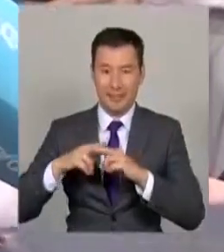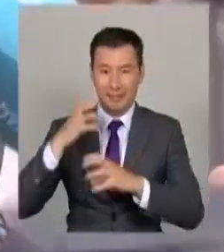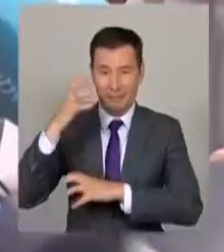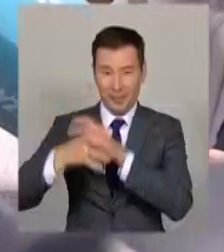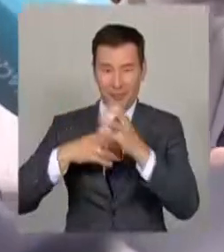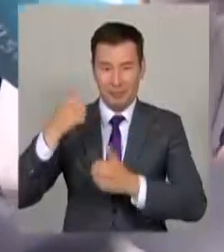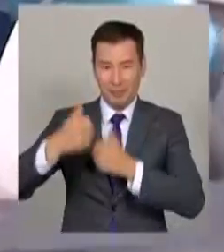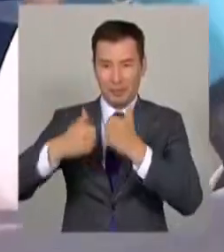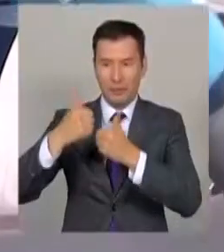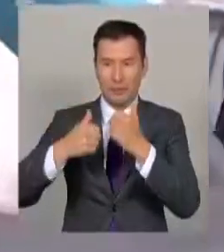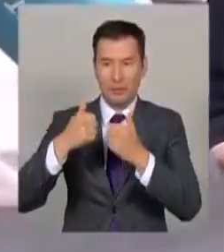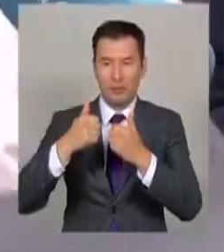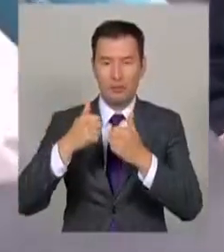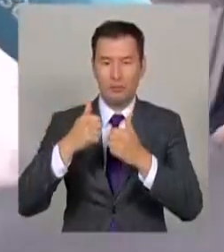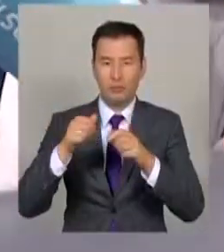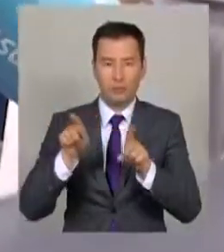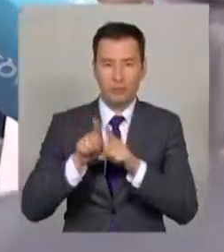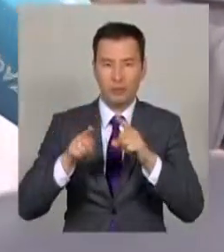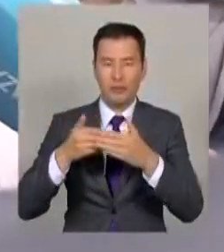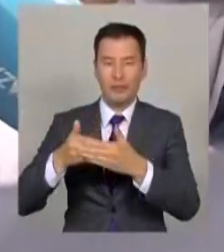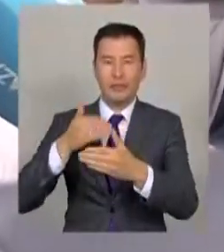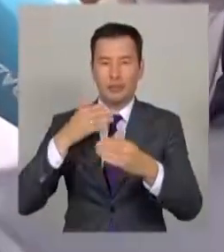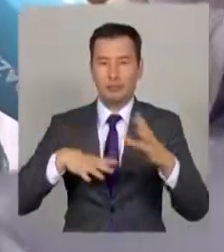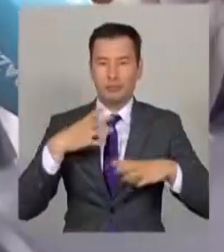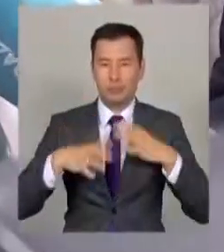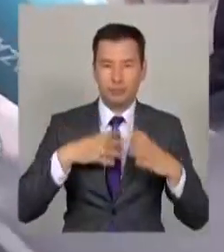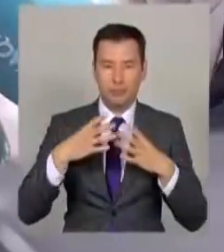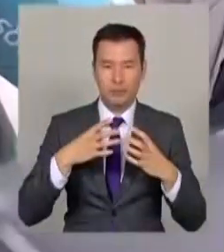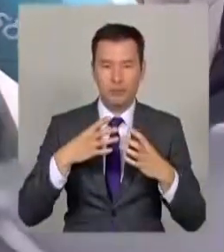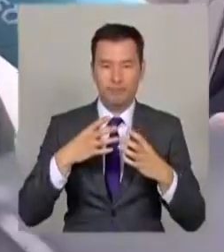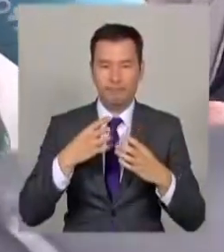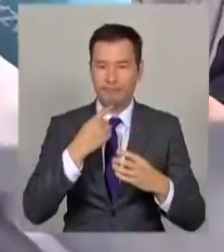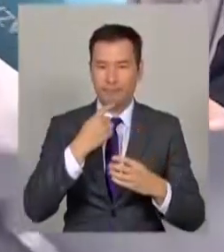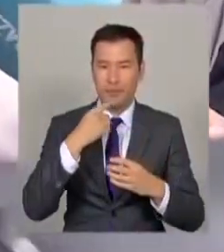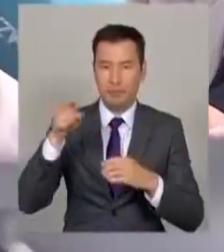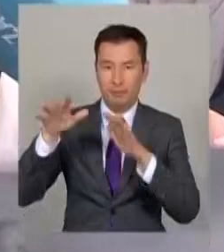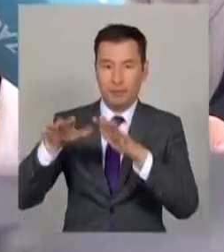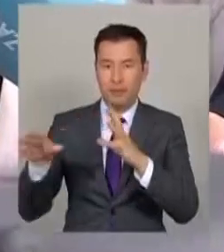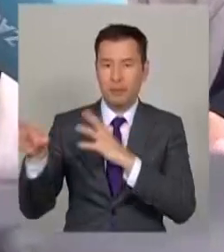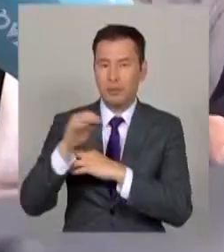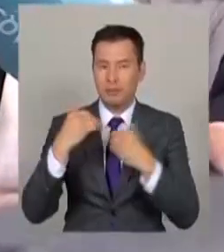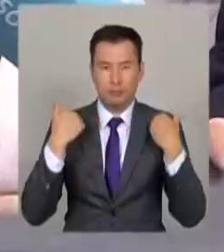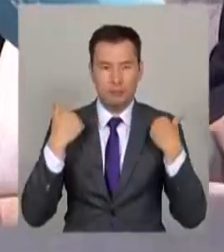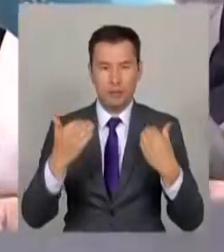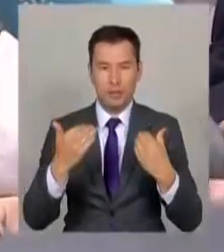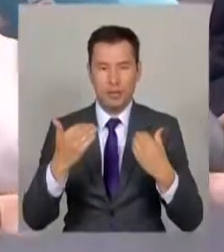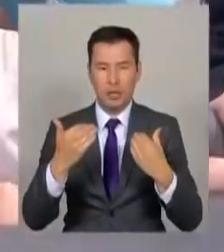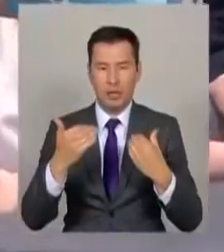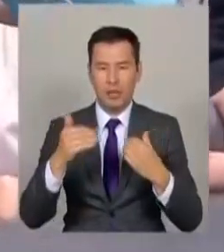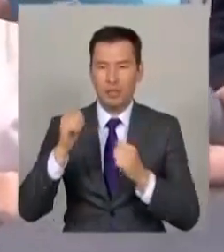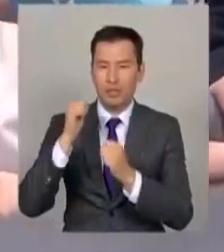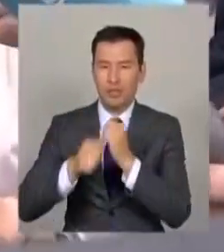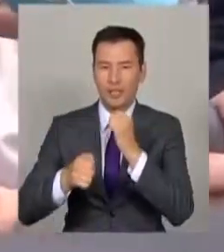өзі өте тартысты болды. Әрбір салмақта келгеннен